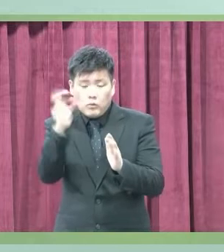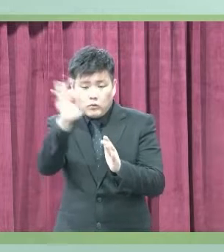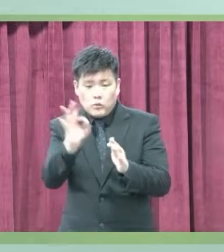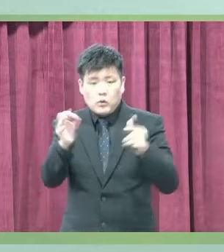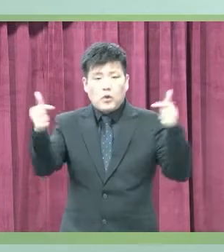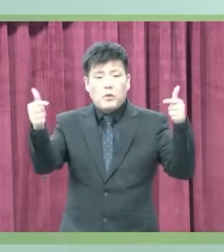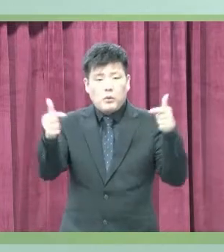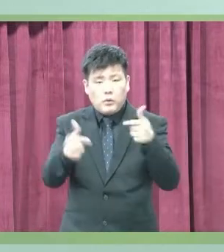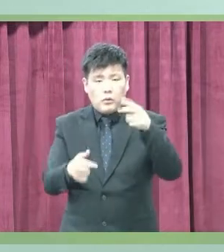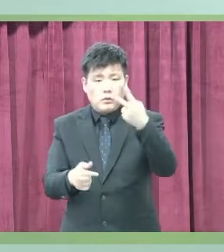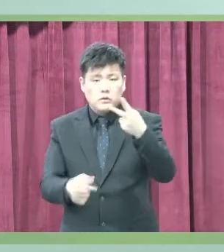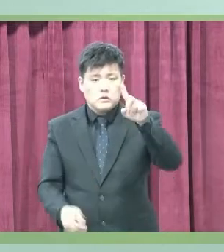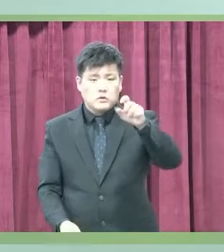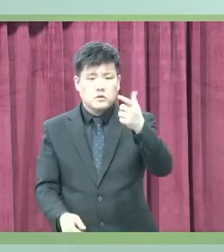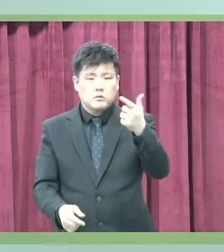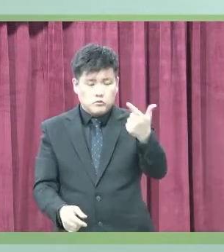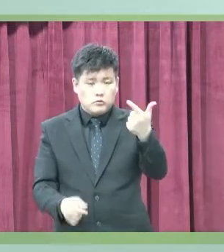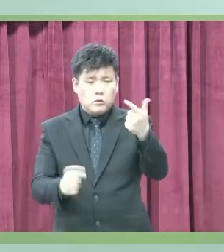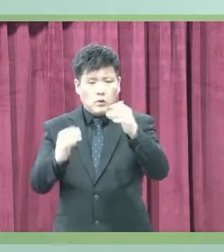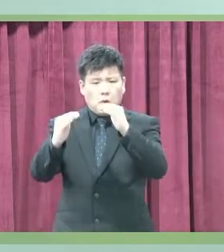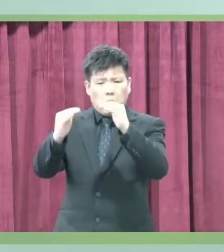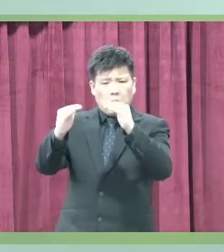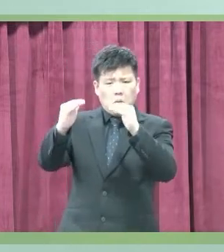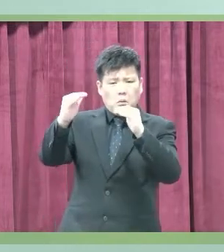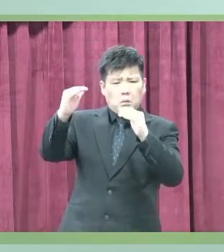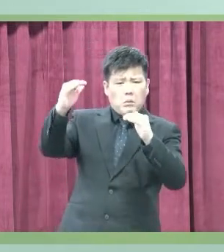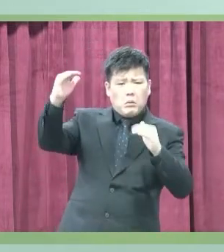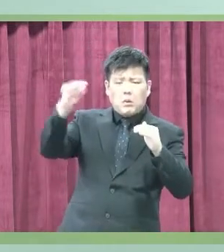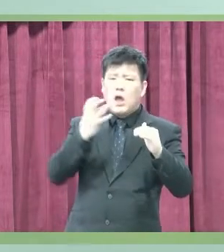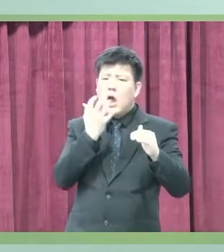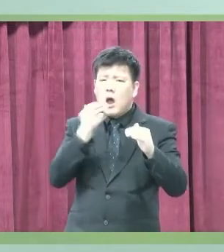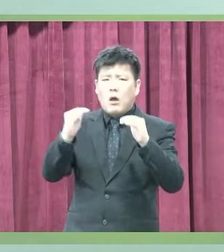감소했고 특히 2016년에 격차가 벌어져 있습니다.